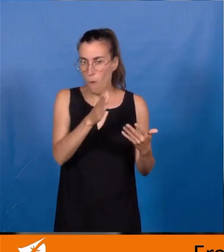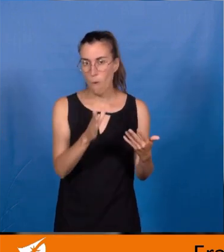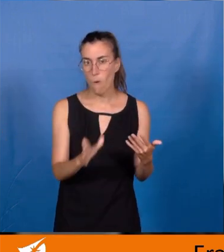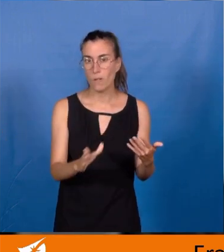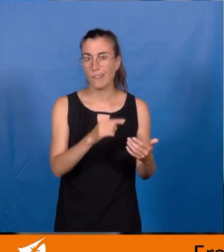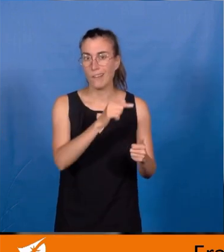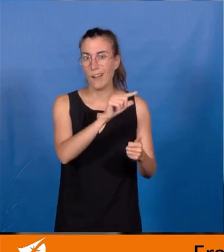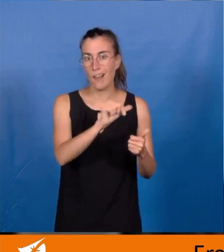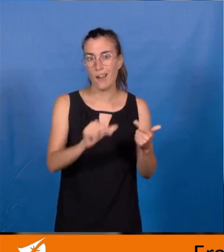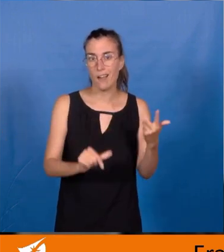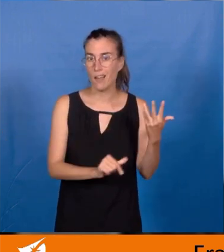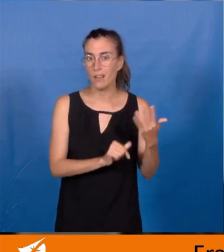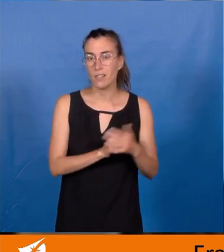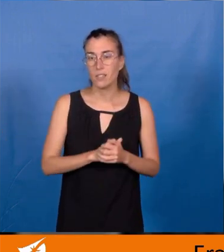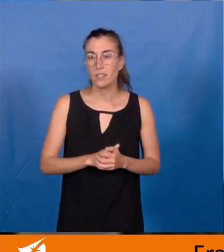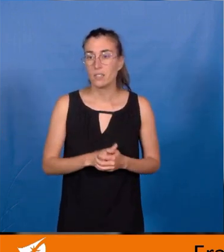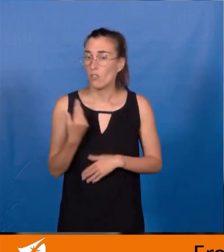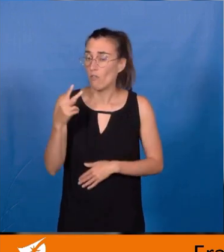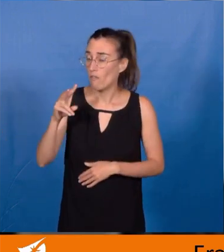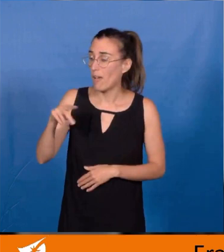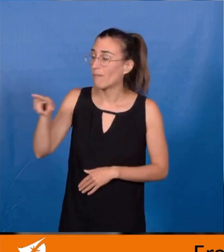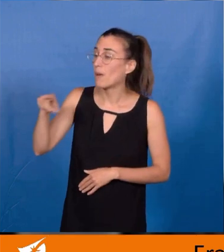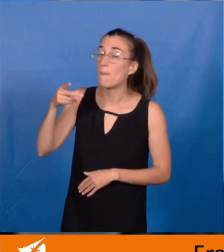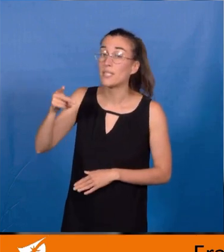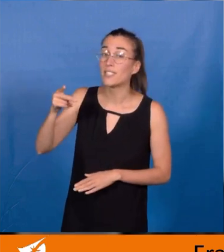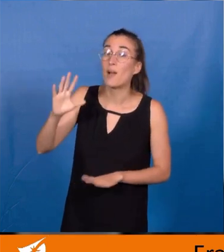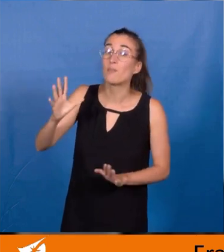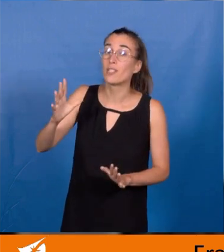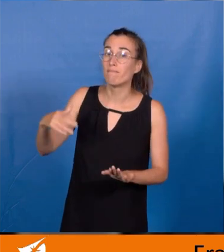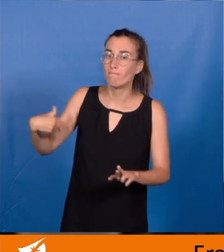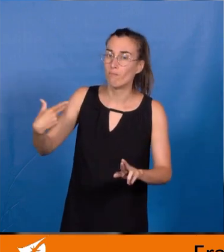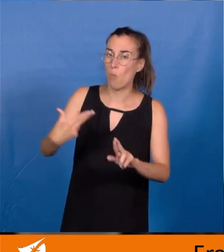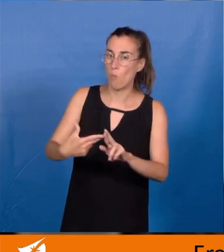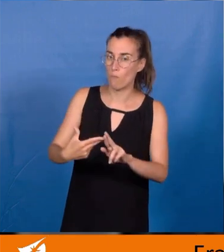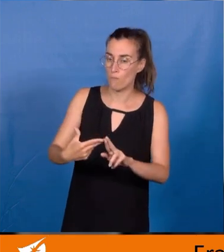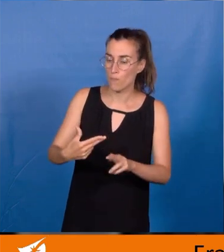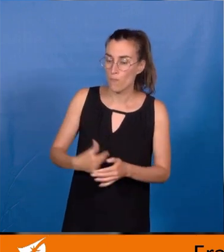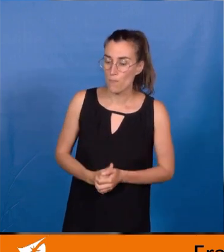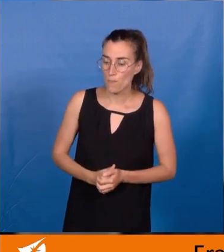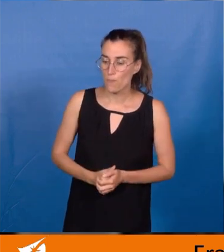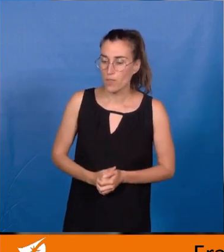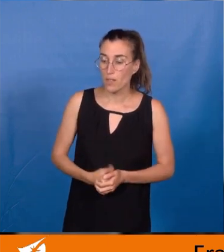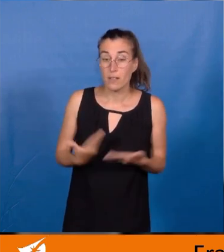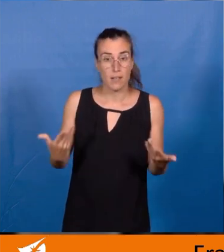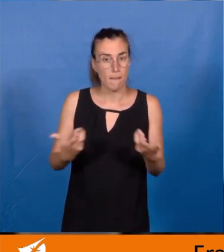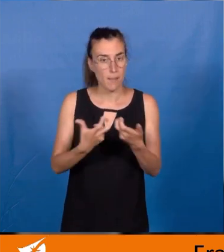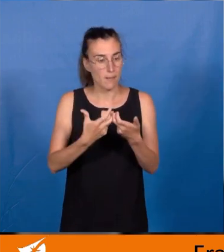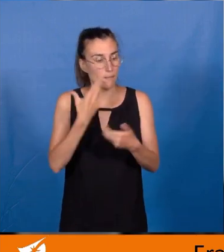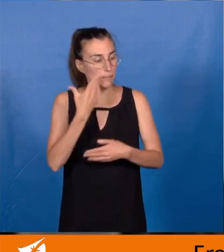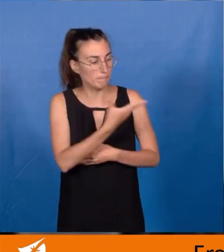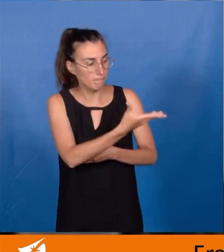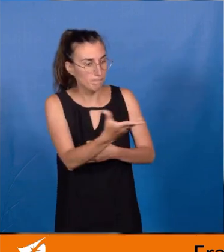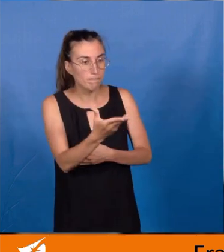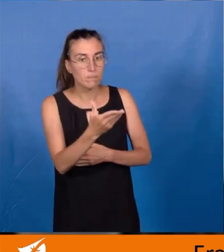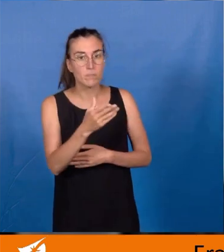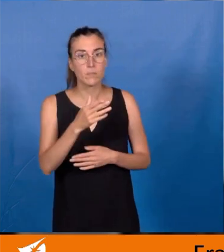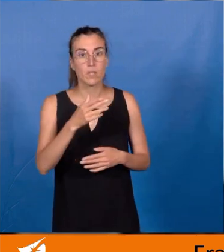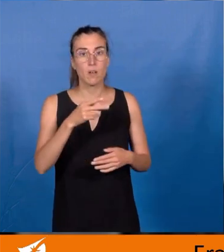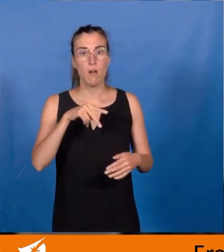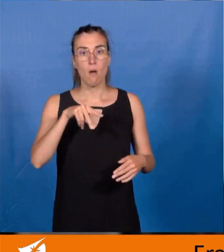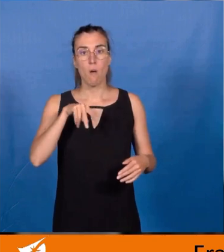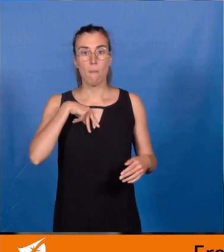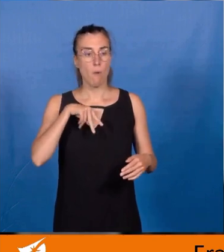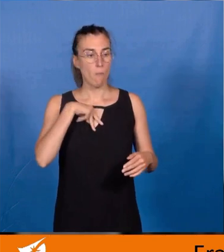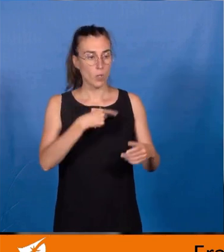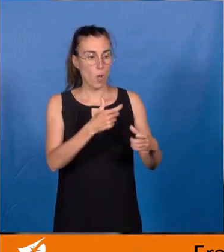question. Et de fait, si les promoteurs ne réalisent pas leurs opérations au-dessus de